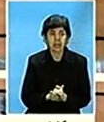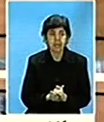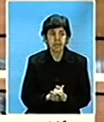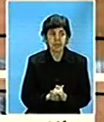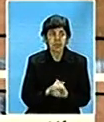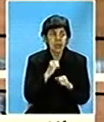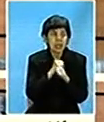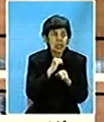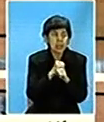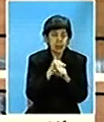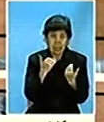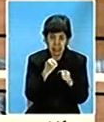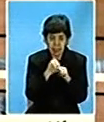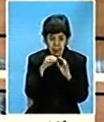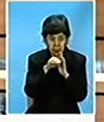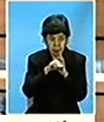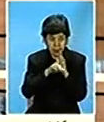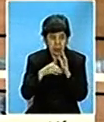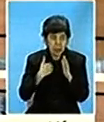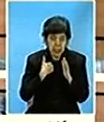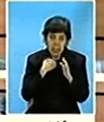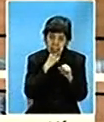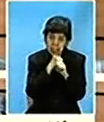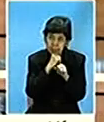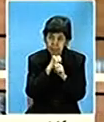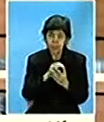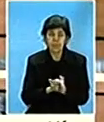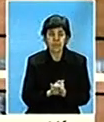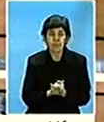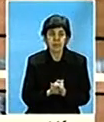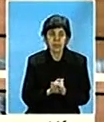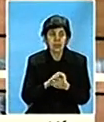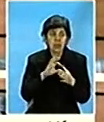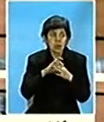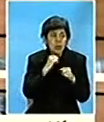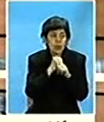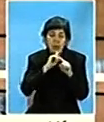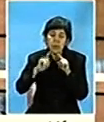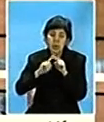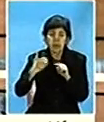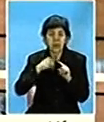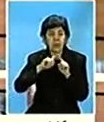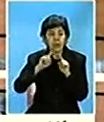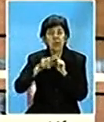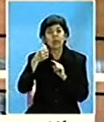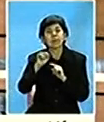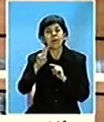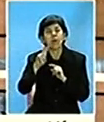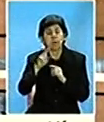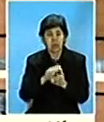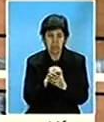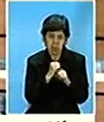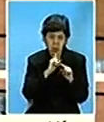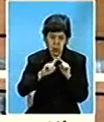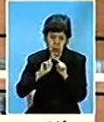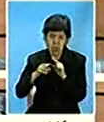ยุทธศาสตร์ท่องเที่ยว9ประการรวมทั้งเรื่องของเรื่องในด่วนที่ต้องแก้ไข12ประการพร้อมกับสั่งการหน่วยงานทุกหน่วย